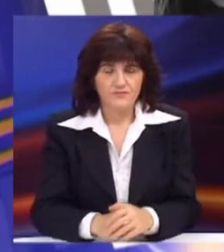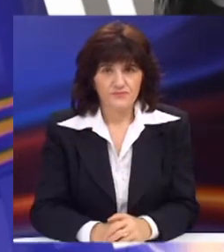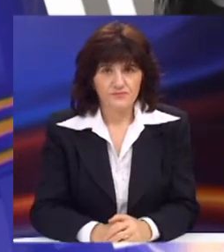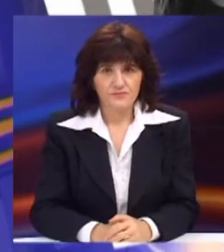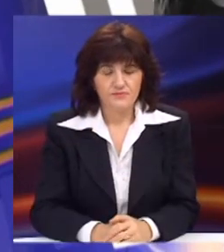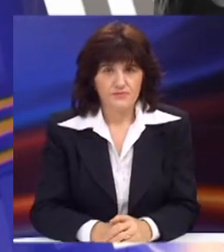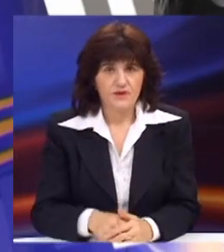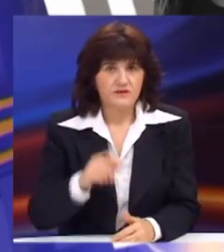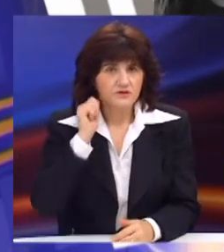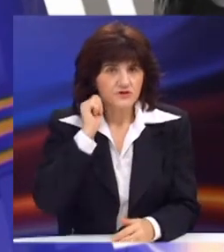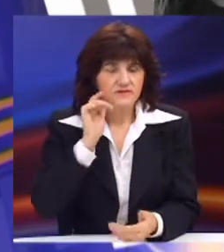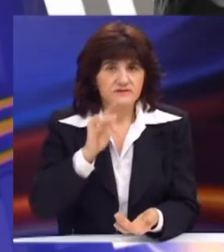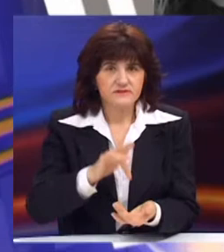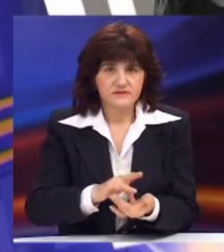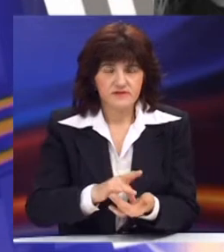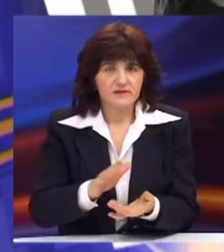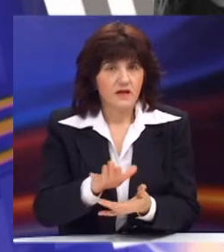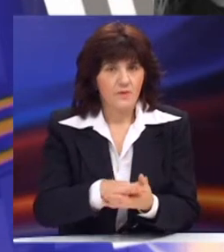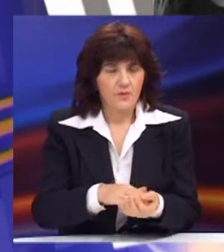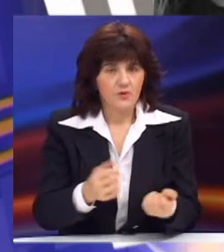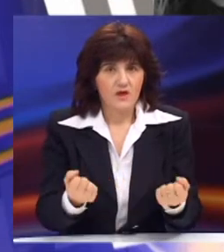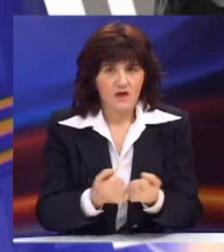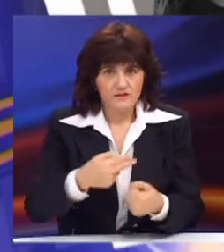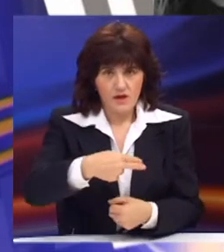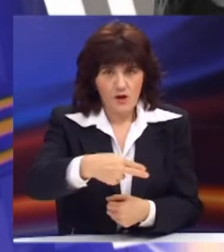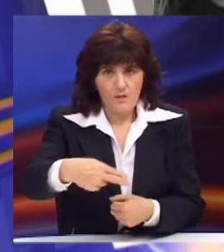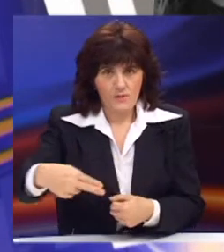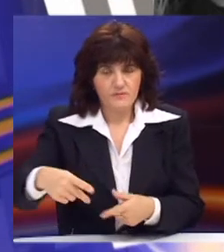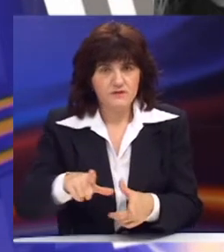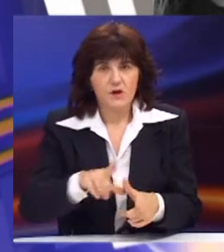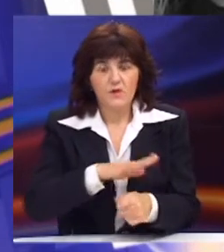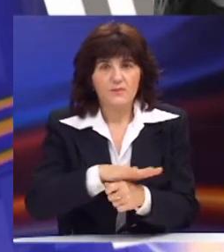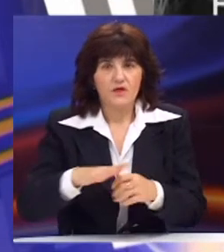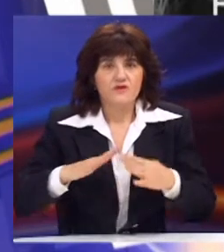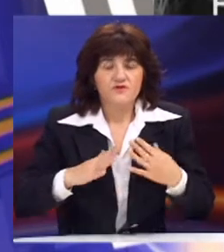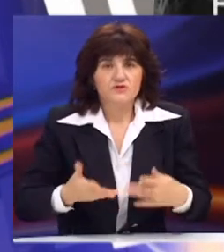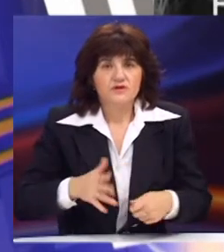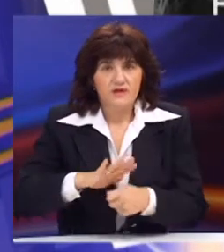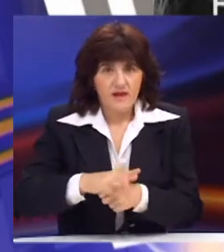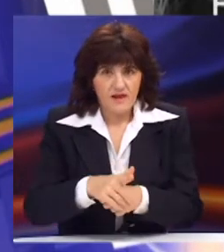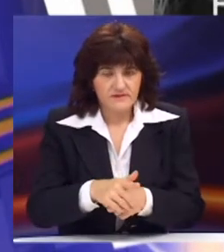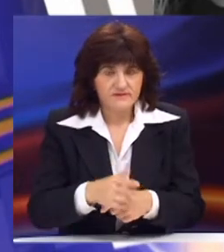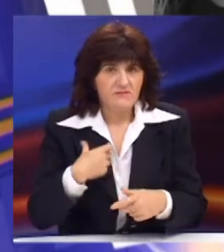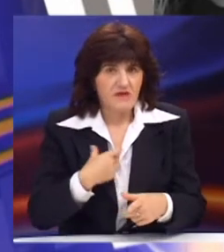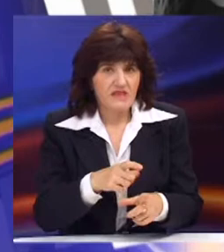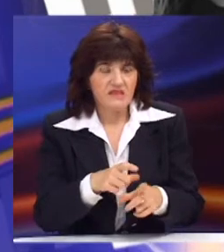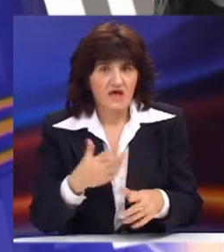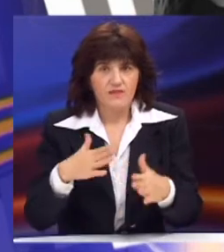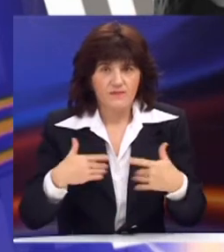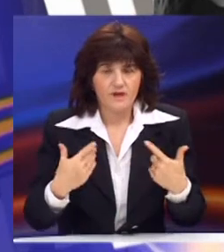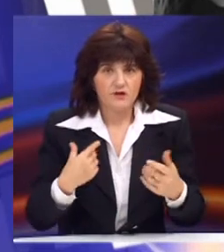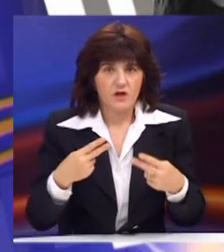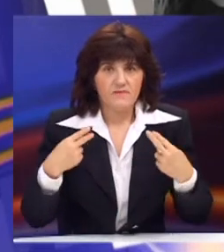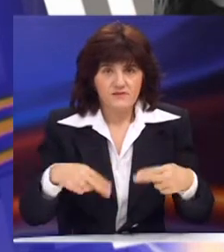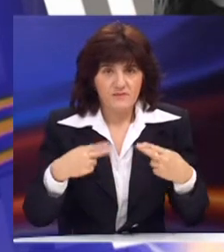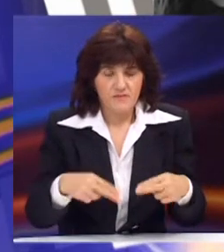kažnjen. Autonomni ženski centar je pokrenuo akciju Potpisujem protiv nasilja nad ženama. Potpisujem da ne želim da